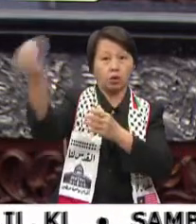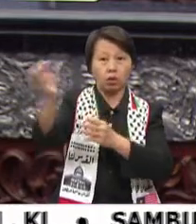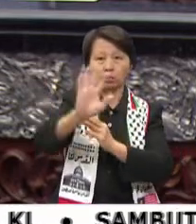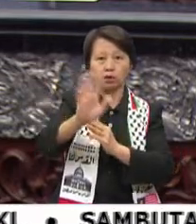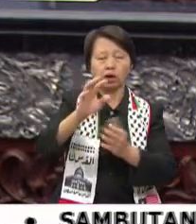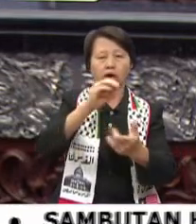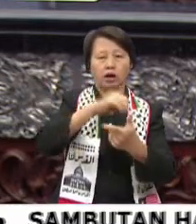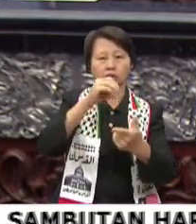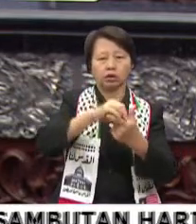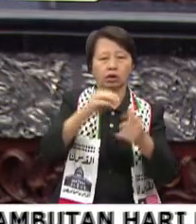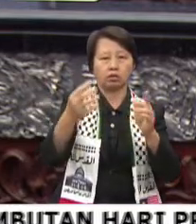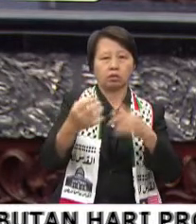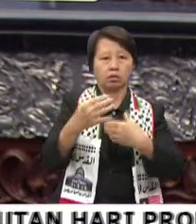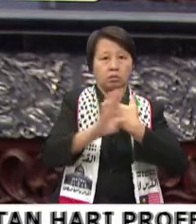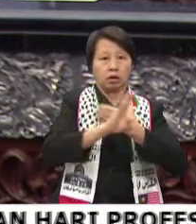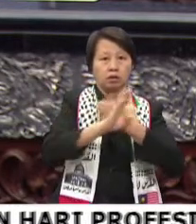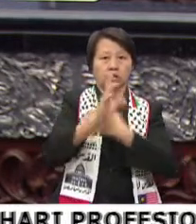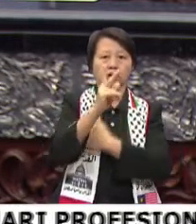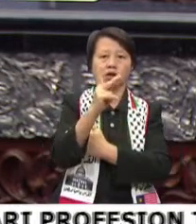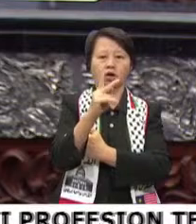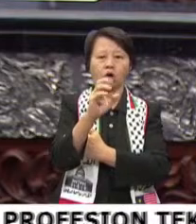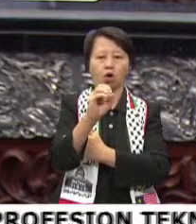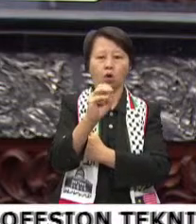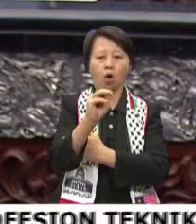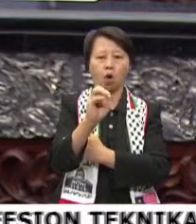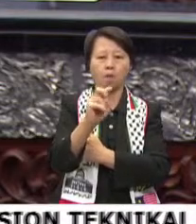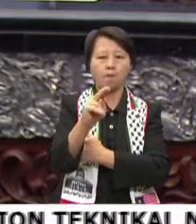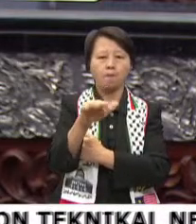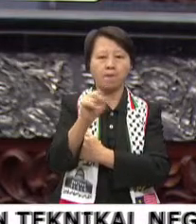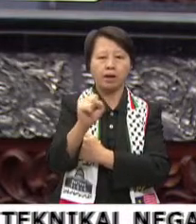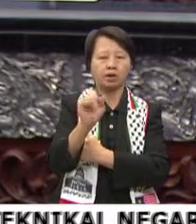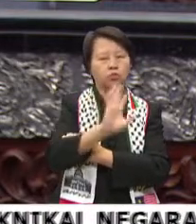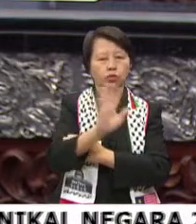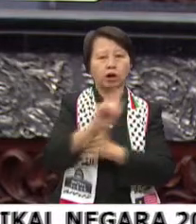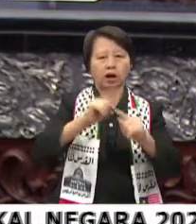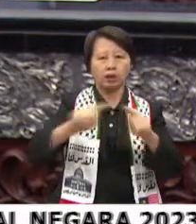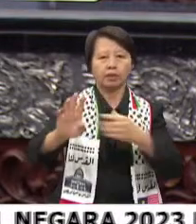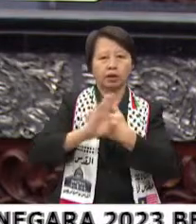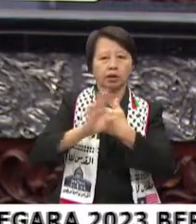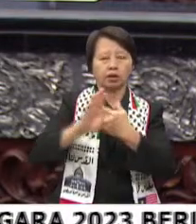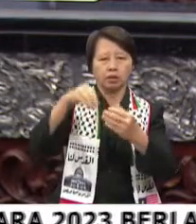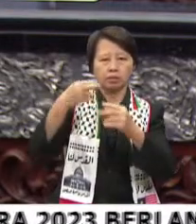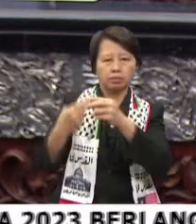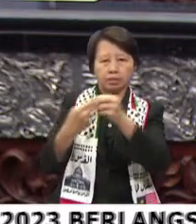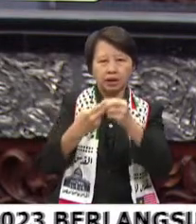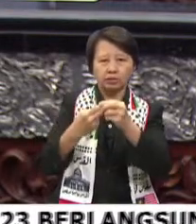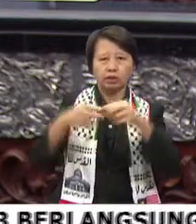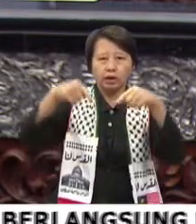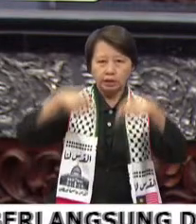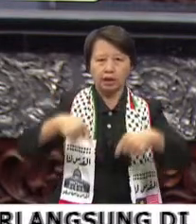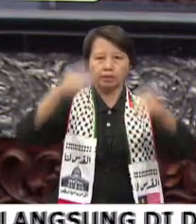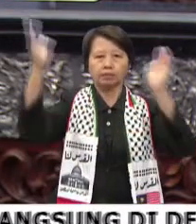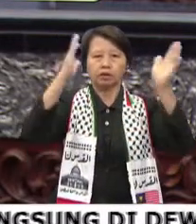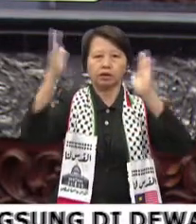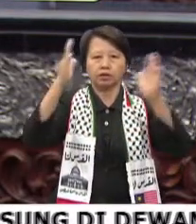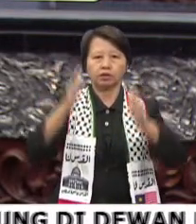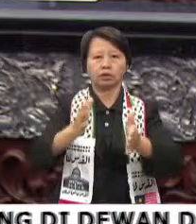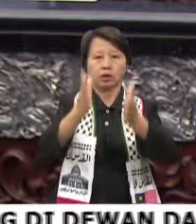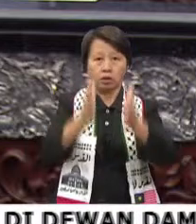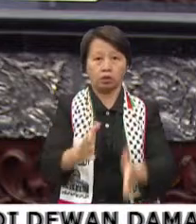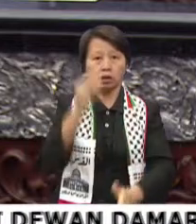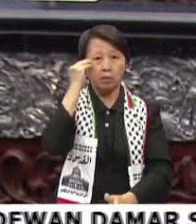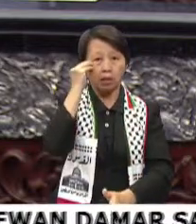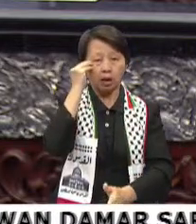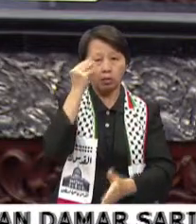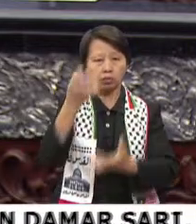ancaman komunis tetapi adalah ancaman kepada perpaduan dalam negara orang Melayu